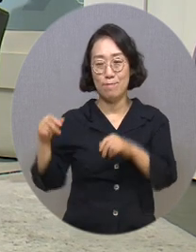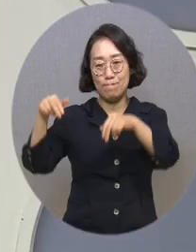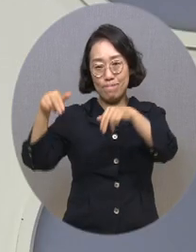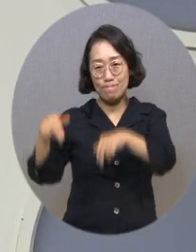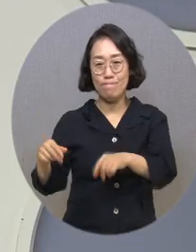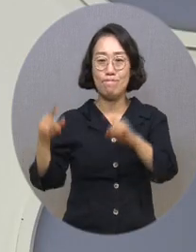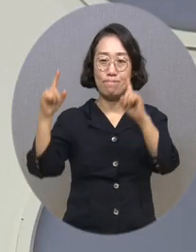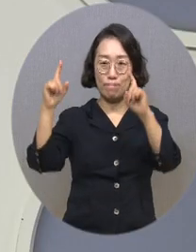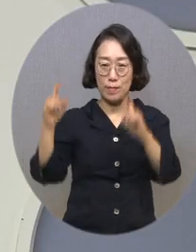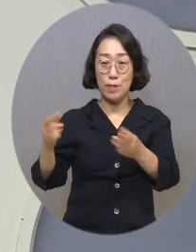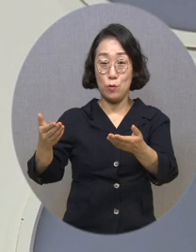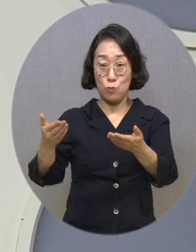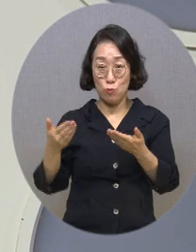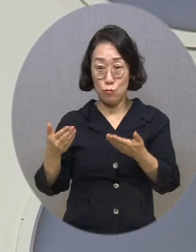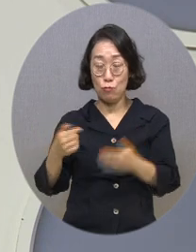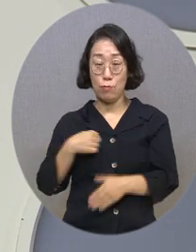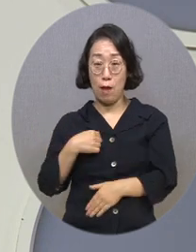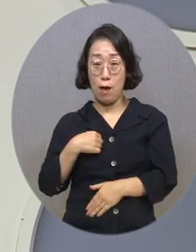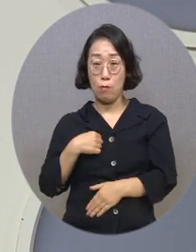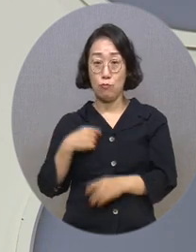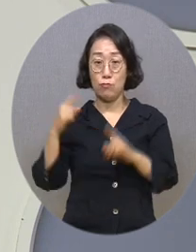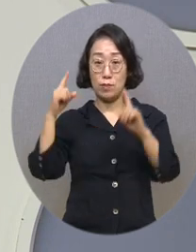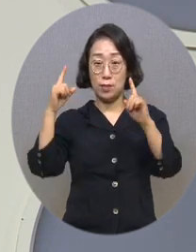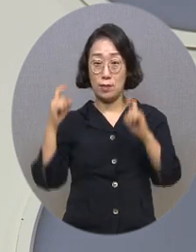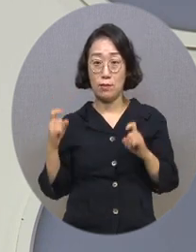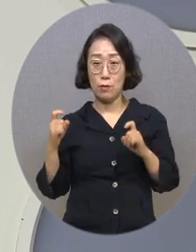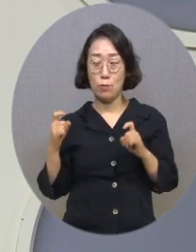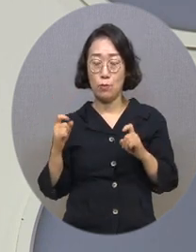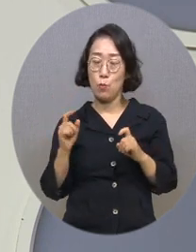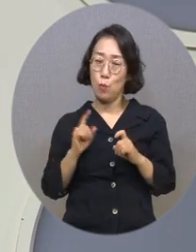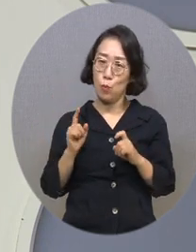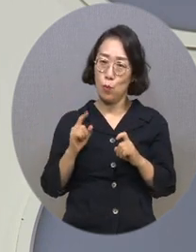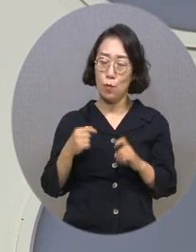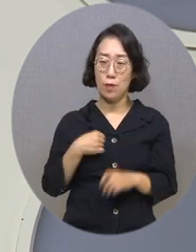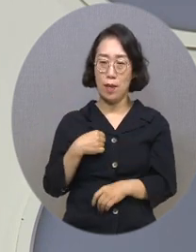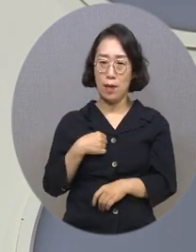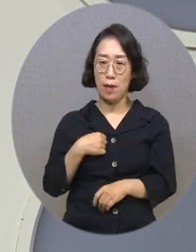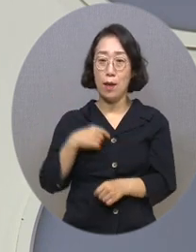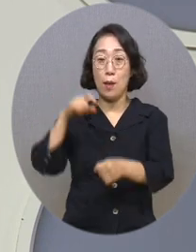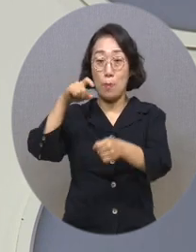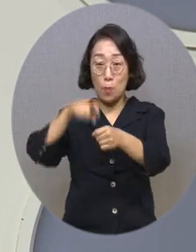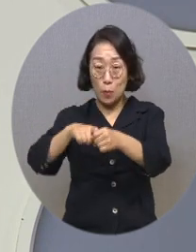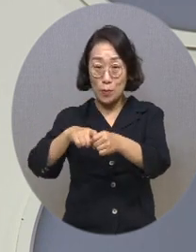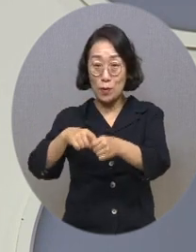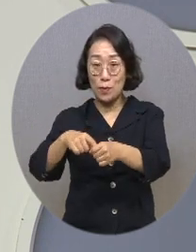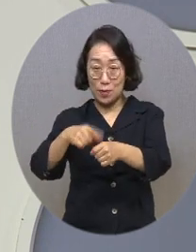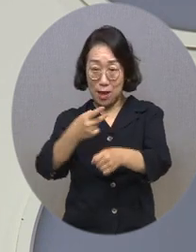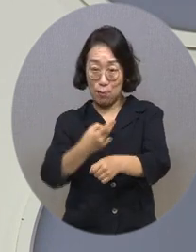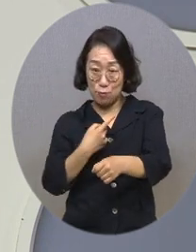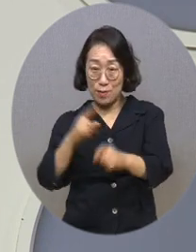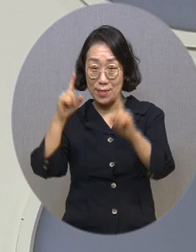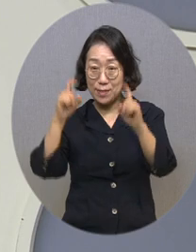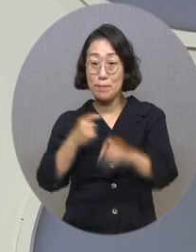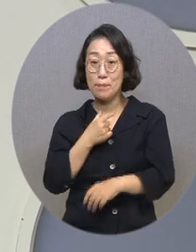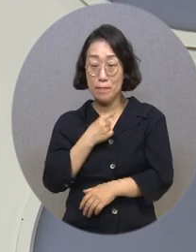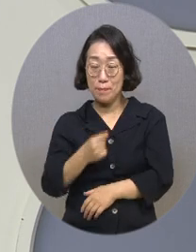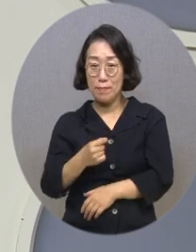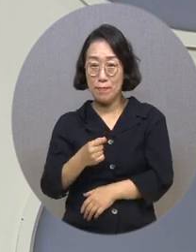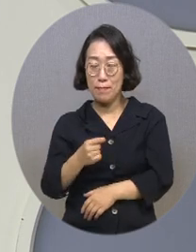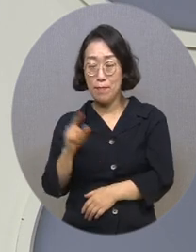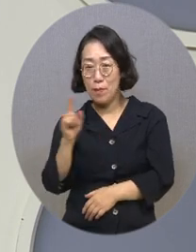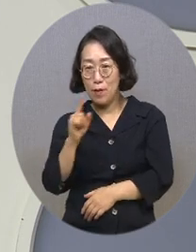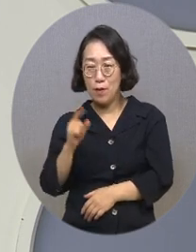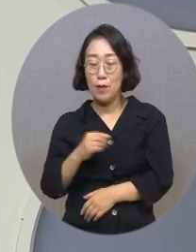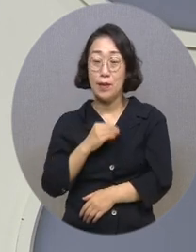찍어주시더라고. 근데 저하고 찍는 거는 또 뭐야 제가 목적은 저하고 찍는 게 목적인데 그렇지. 그래갖고